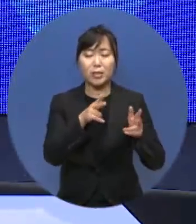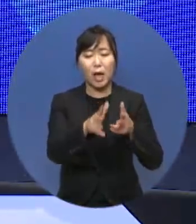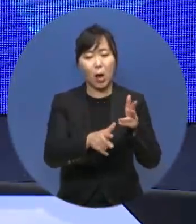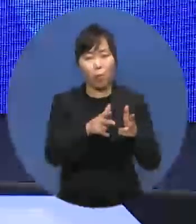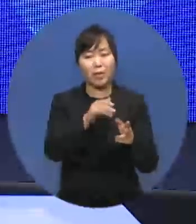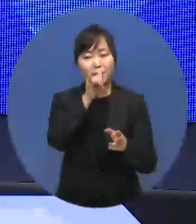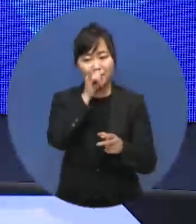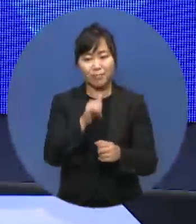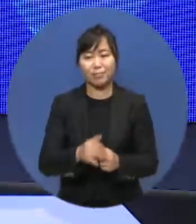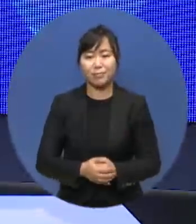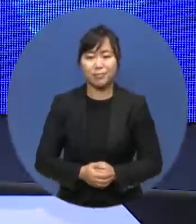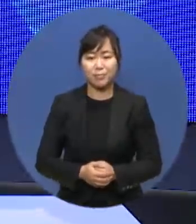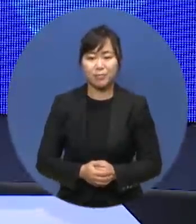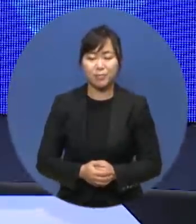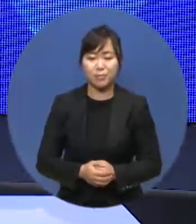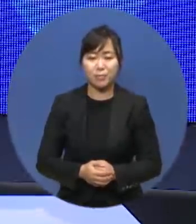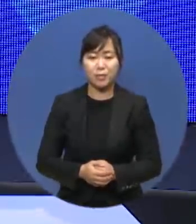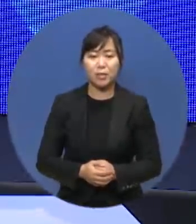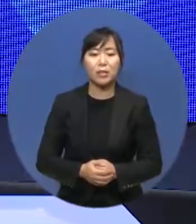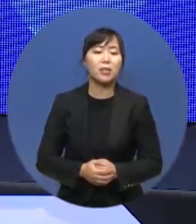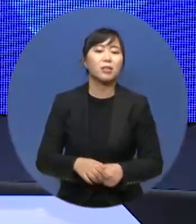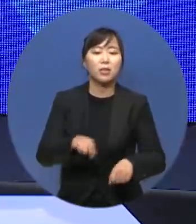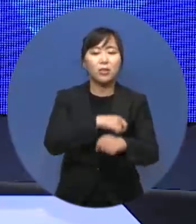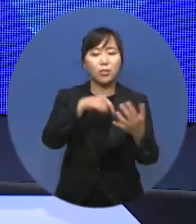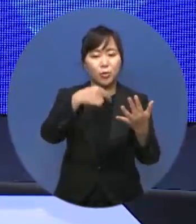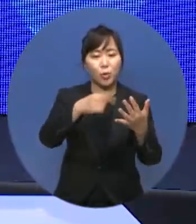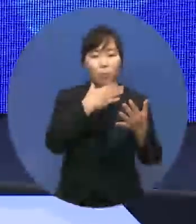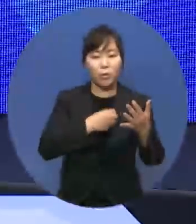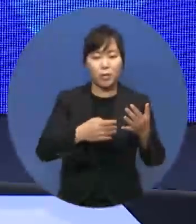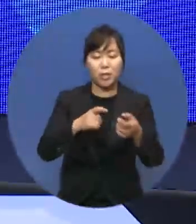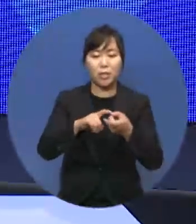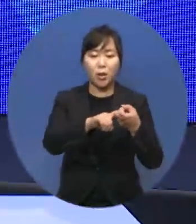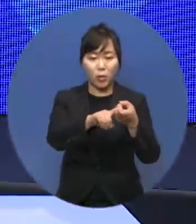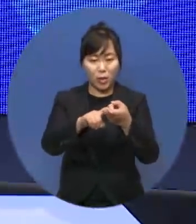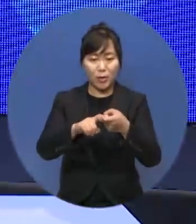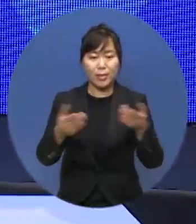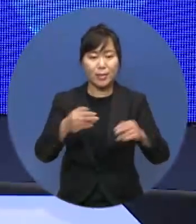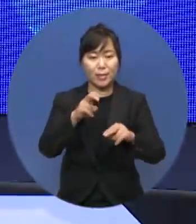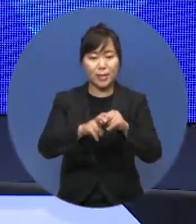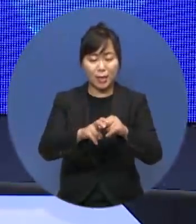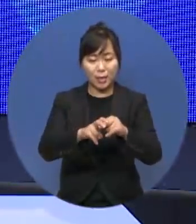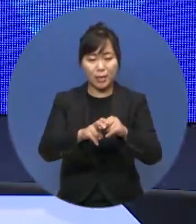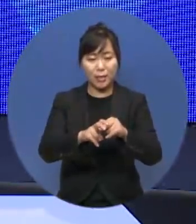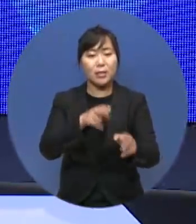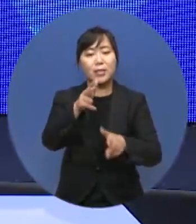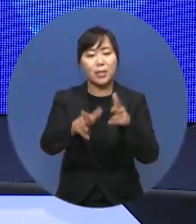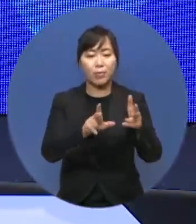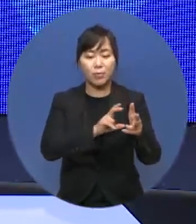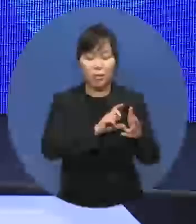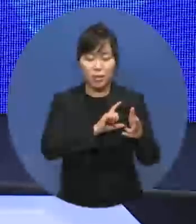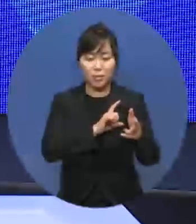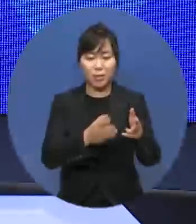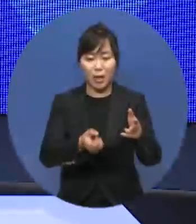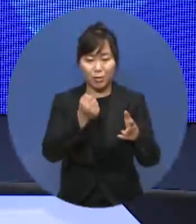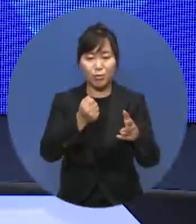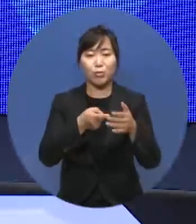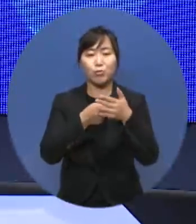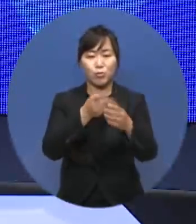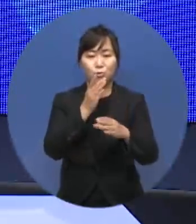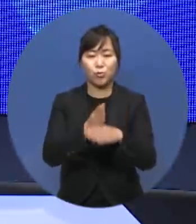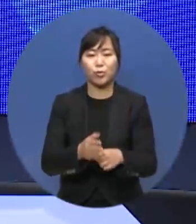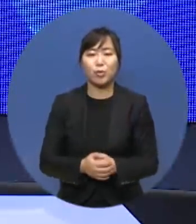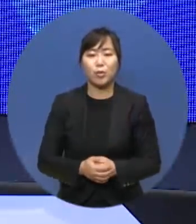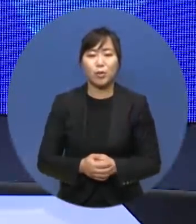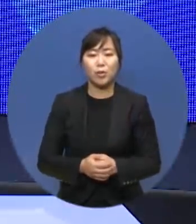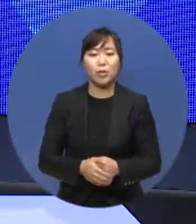또 진행을 하고 있기도 합니다. 그래서 특수교육 복지 연계형 일자리 아예 이제 사업 타이틀을 그렇게 붙여서 지금 추진을 하고 있고요.